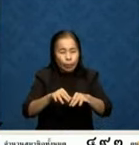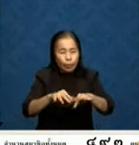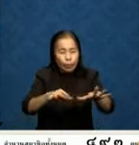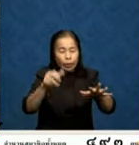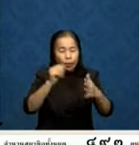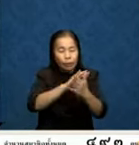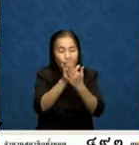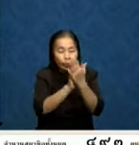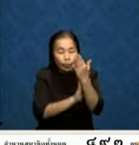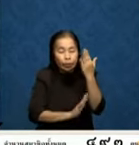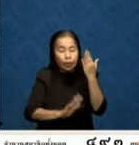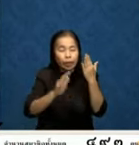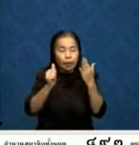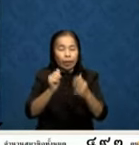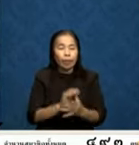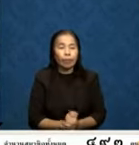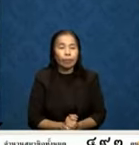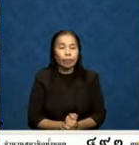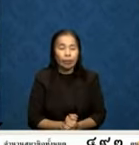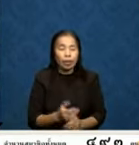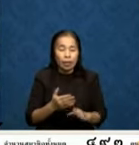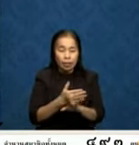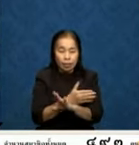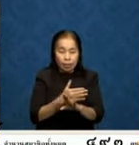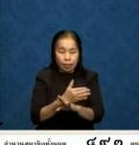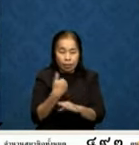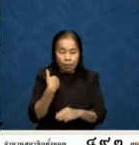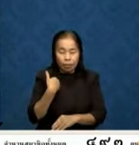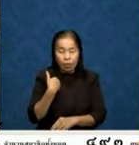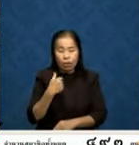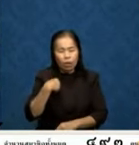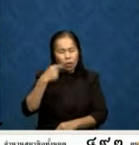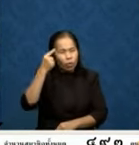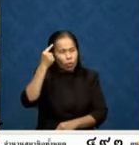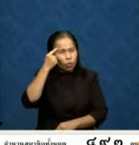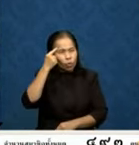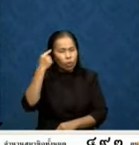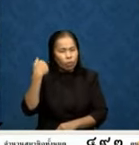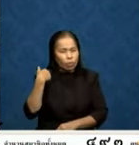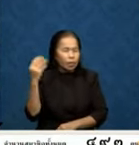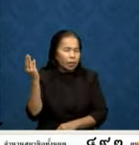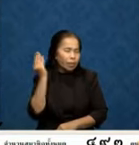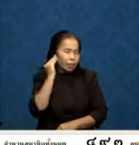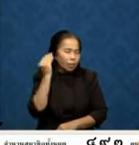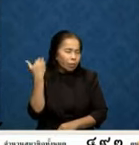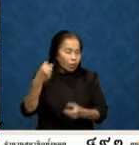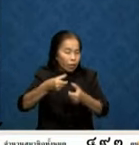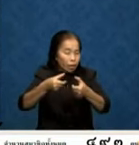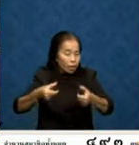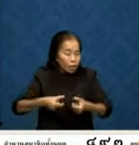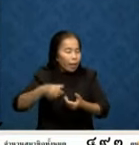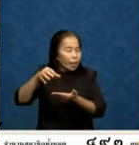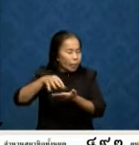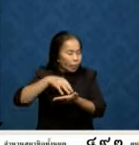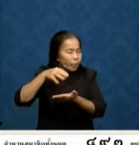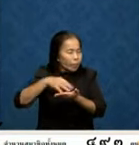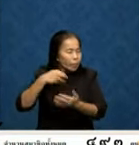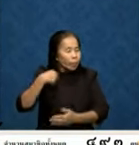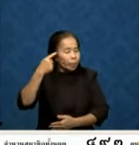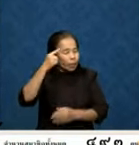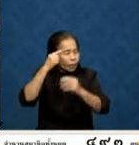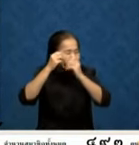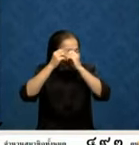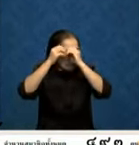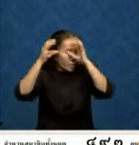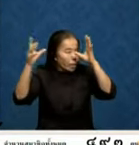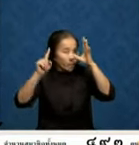วประเทศนะครับแล้วก็นอกจากนี้นะครับทางกฟผ.เท่าที่ได้เคยรายงานมาที่กกผ.นะครับก็อาจจะเห็นภาพว่